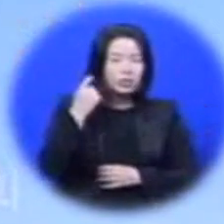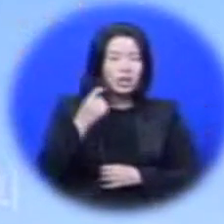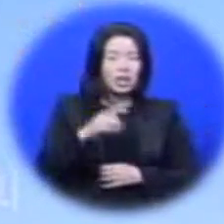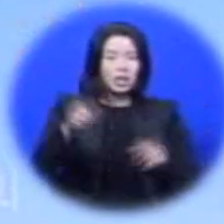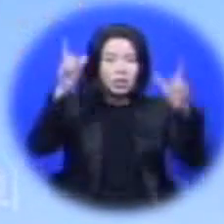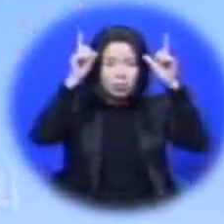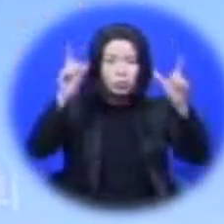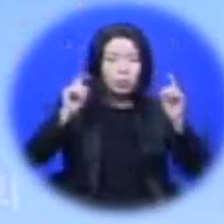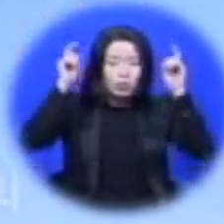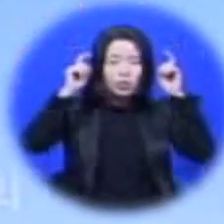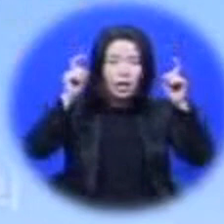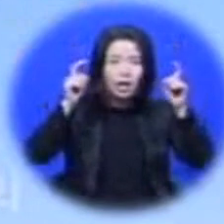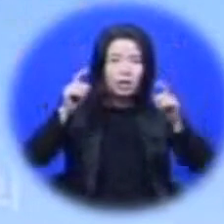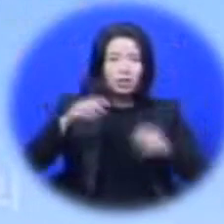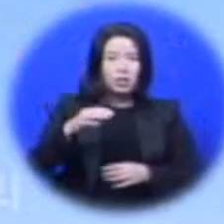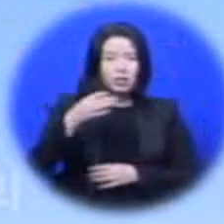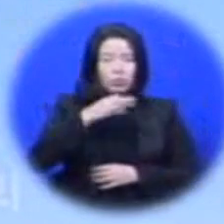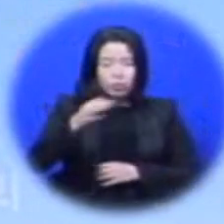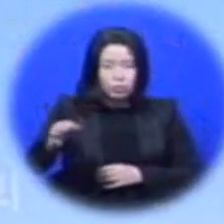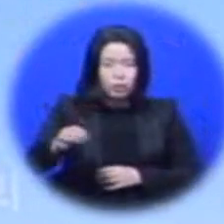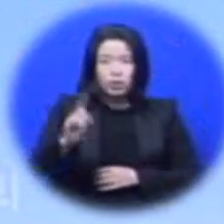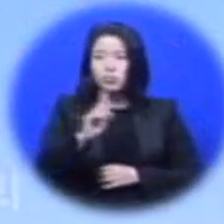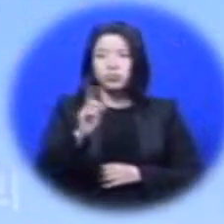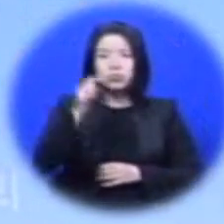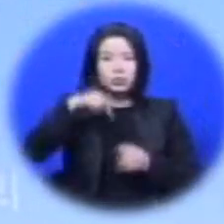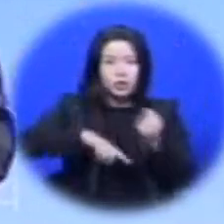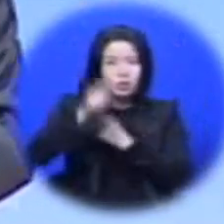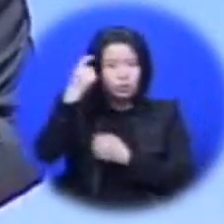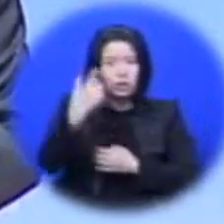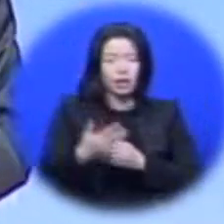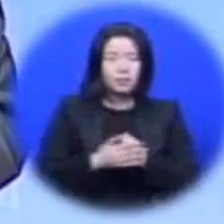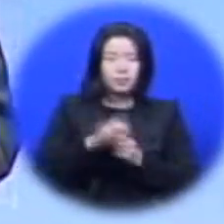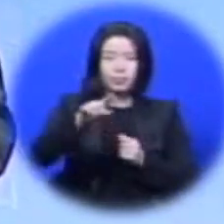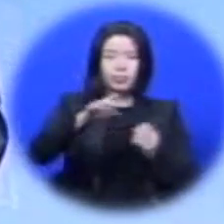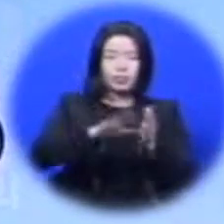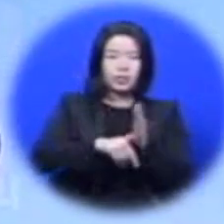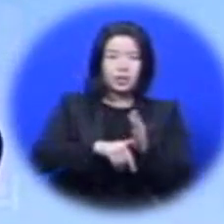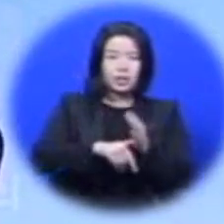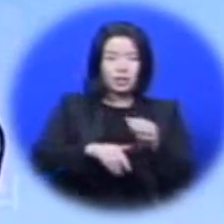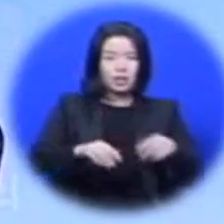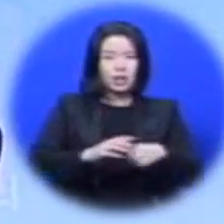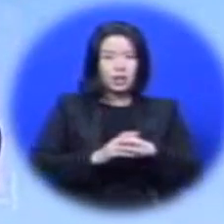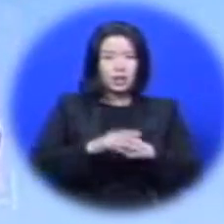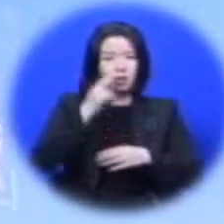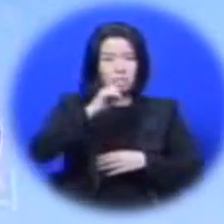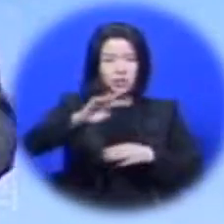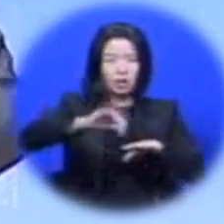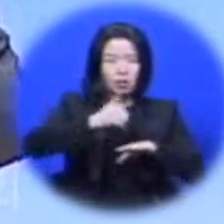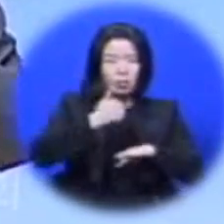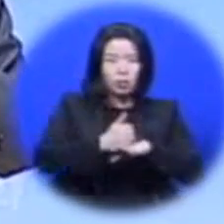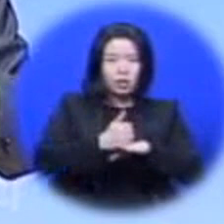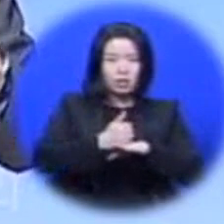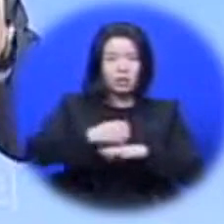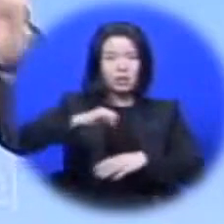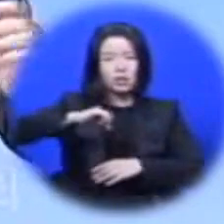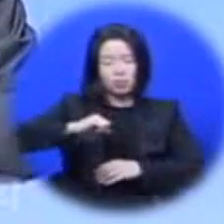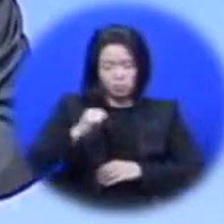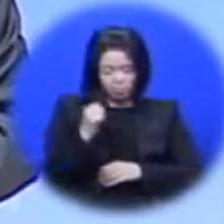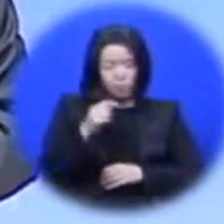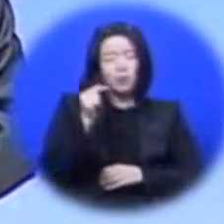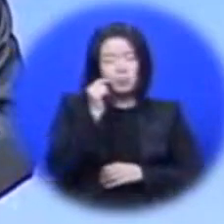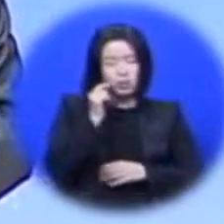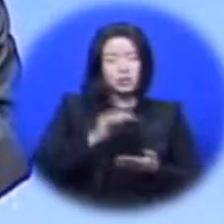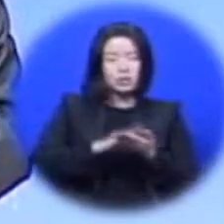양의 울음소리가 이게 웬 까닭이냐. 그때 사울 왕이 제가 불순종했습니다. 그러면 살